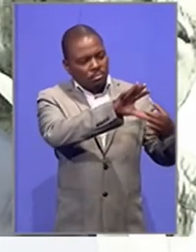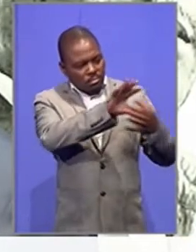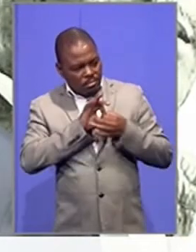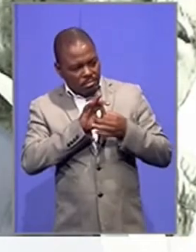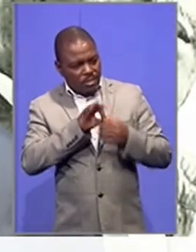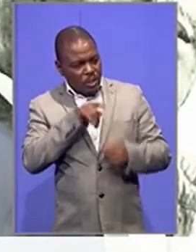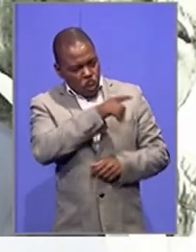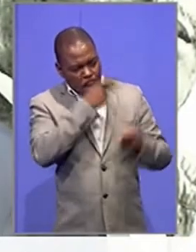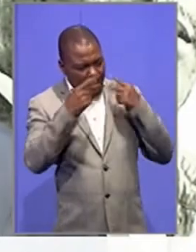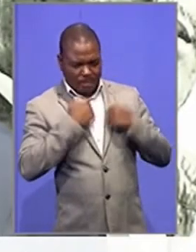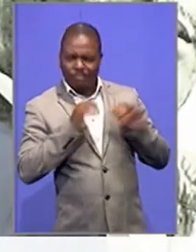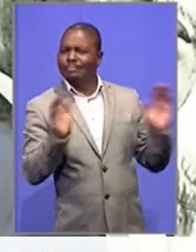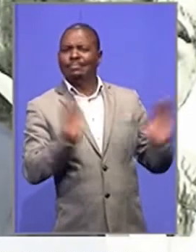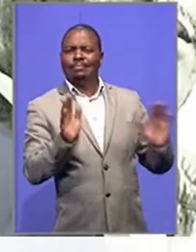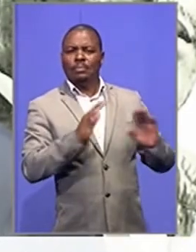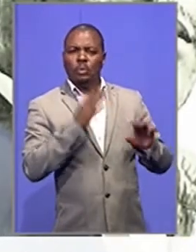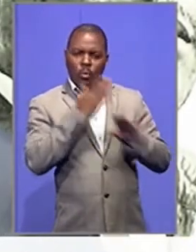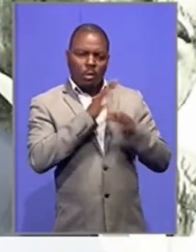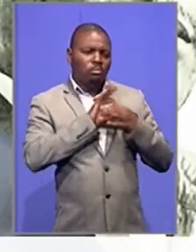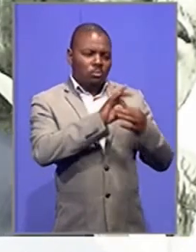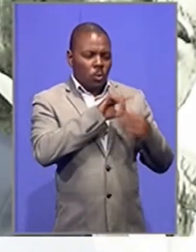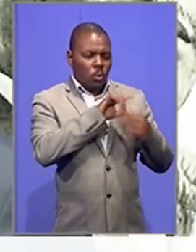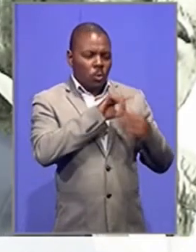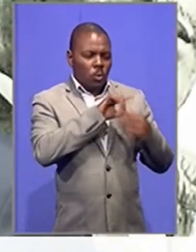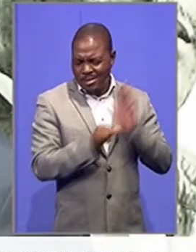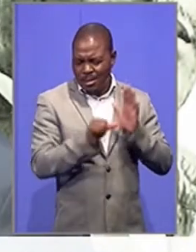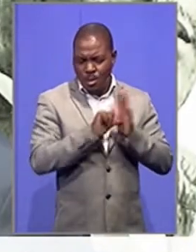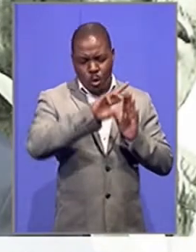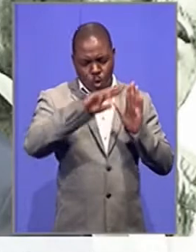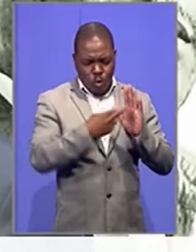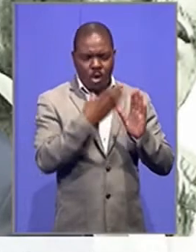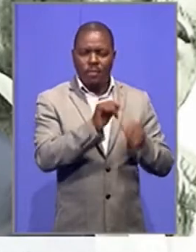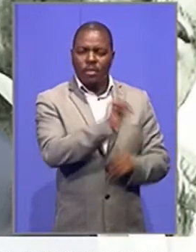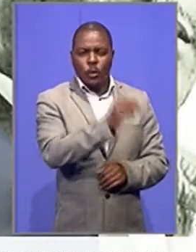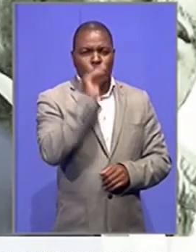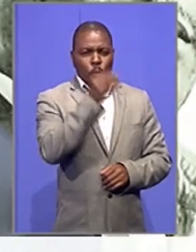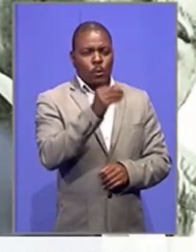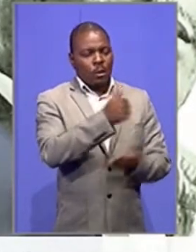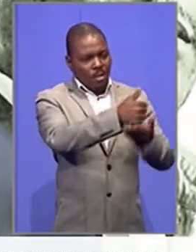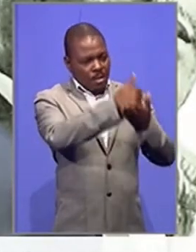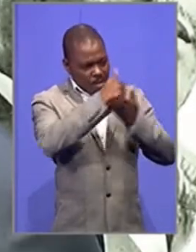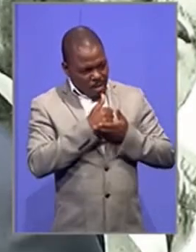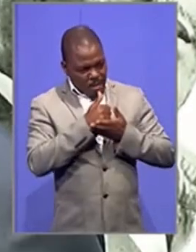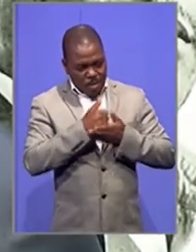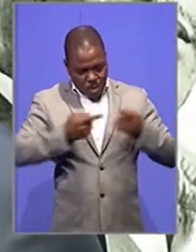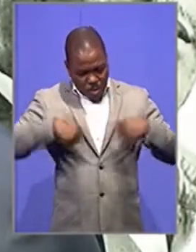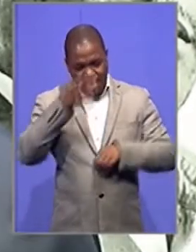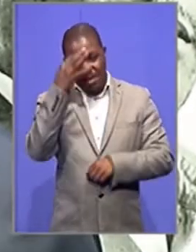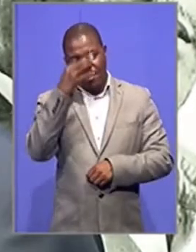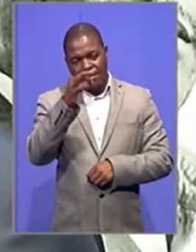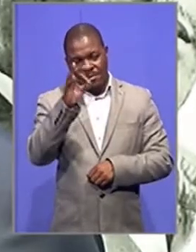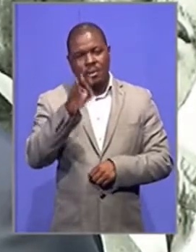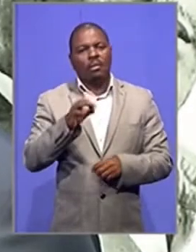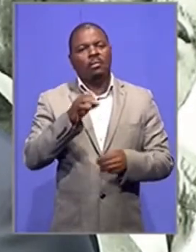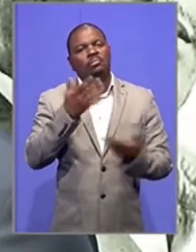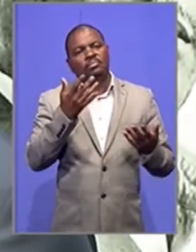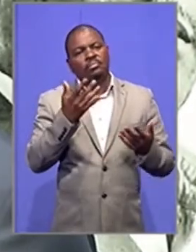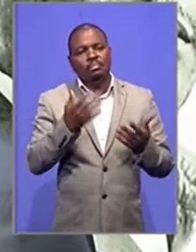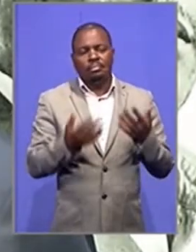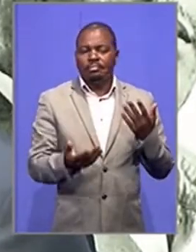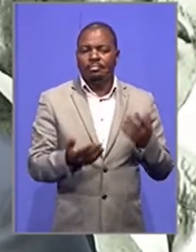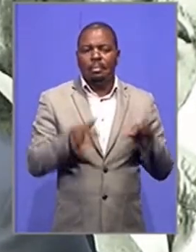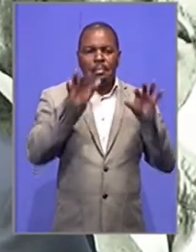dira re le tsa jaaka batho ba ba tshamekang karolo e botlhokwa tota gore thusa re le puso go isa molaetsa wa